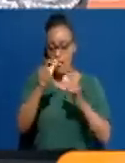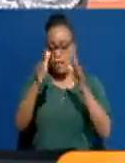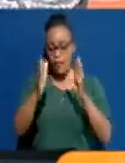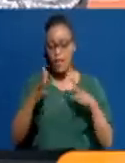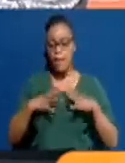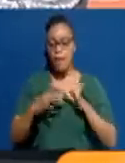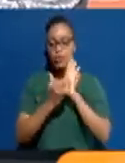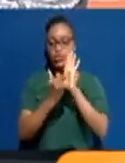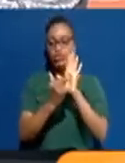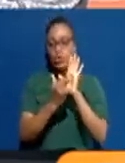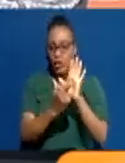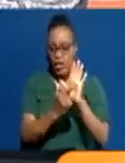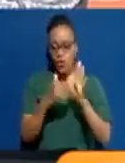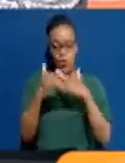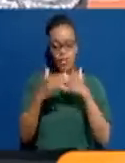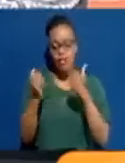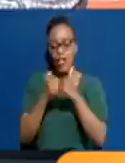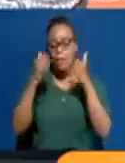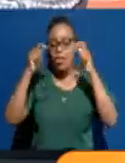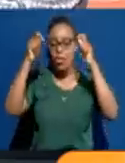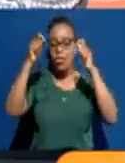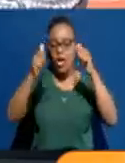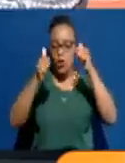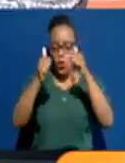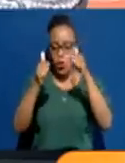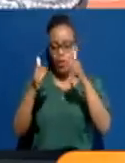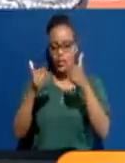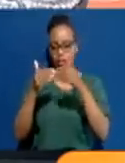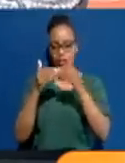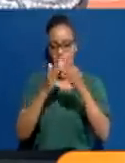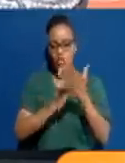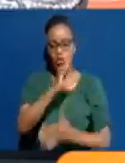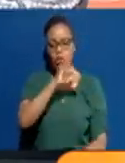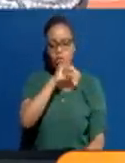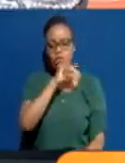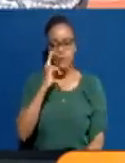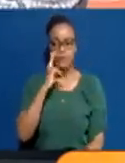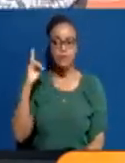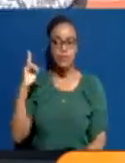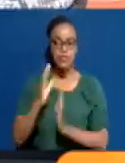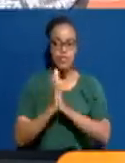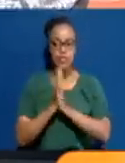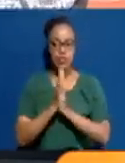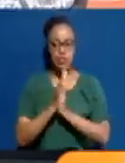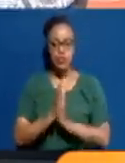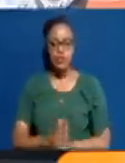ya kupeperusha matukio ya maandamano yanayoongozwa na kinara wa Azimio Raila Odinga. Naam, Stephen Leto na taarifa